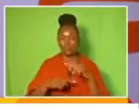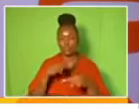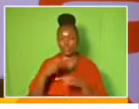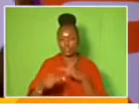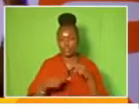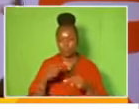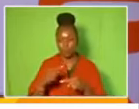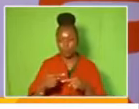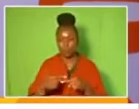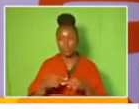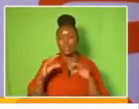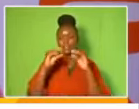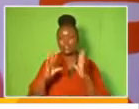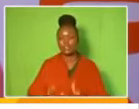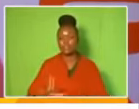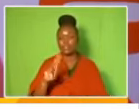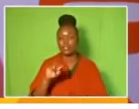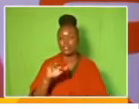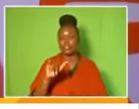Mwalimu Nyerere alimwambia,